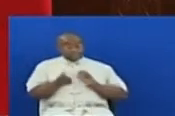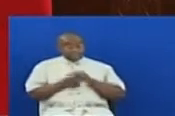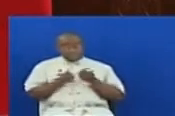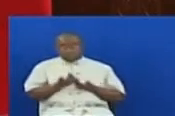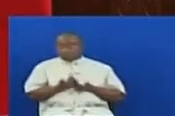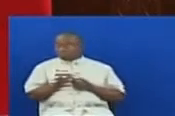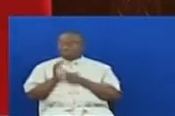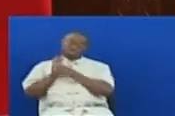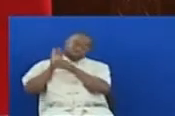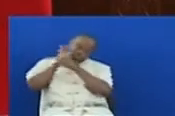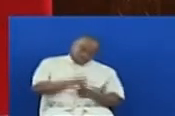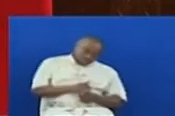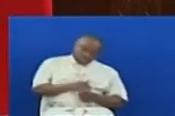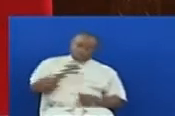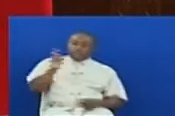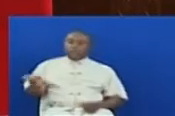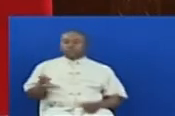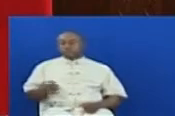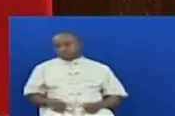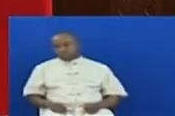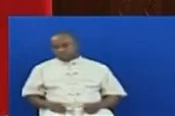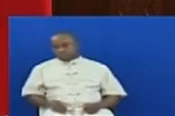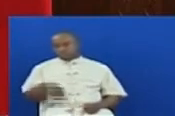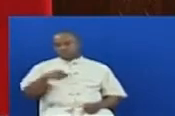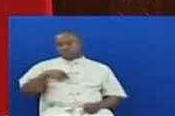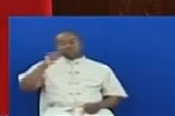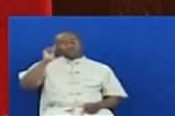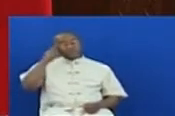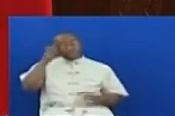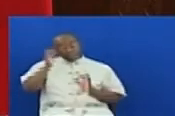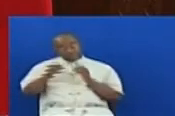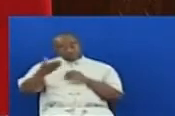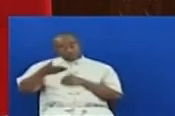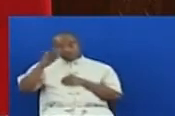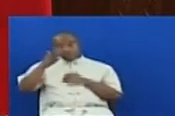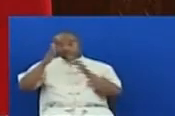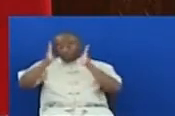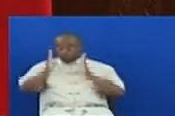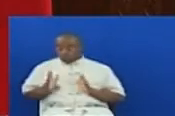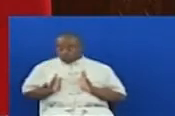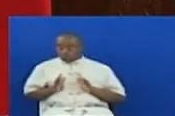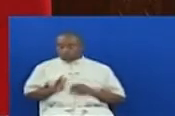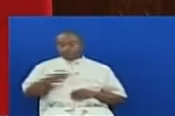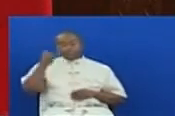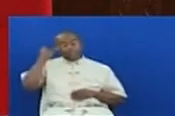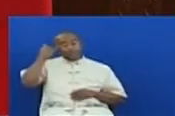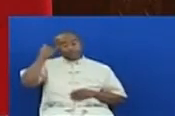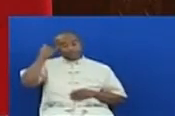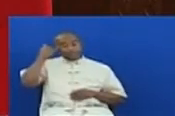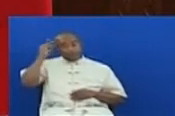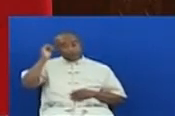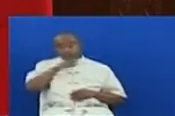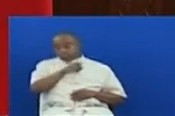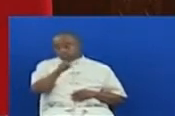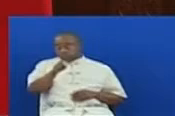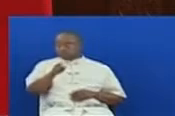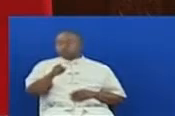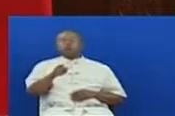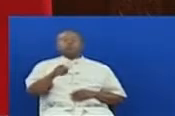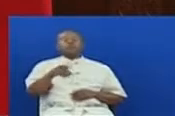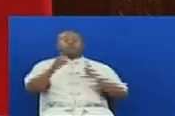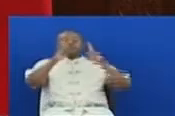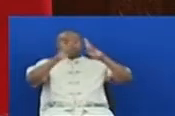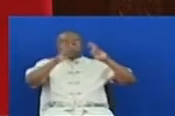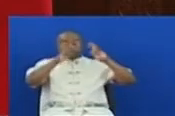kuziangamiza halmashauri. Mheshimiwa Naibu Spika, nadhani ni vizuri sana serikali kuu ifanyie kazi haya maoni ya CAG, na